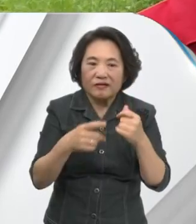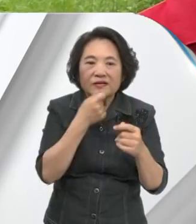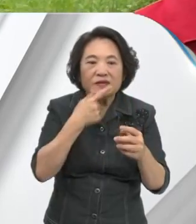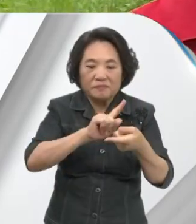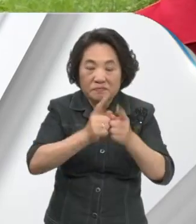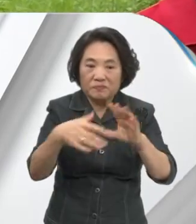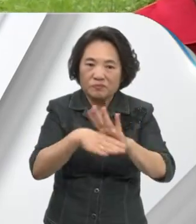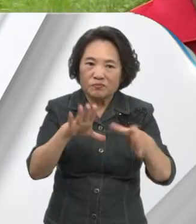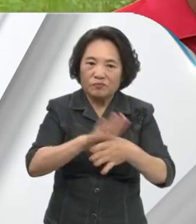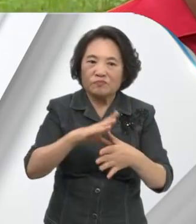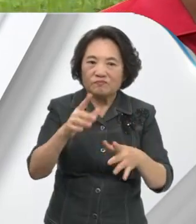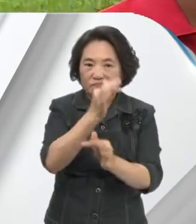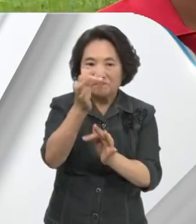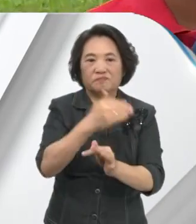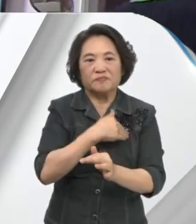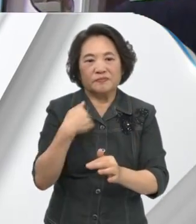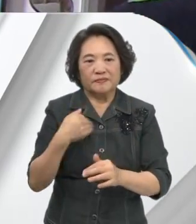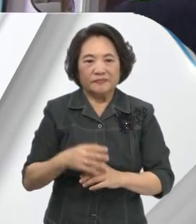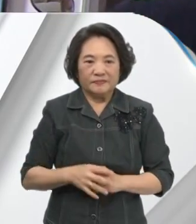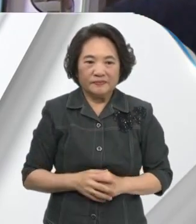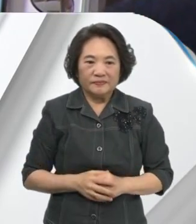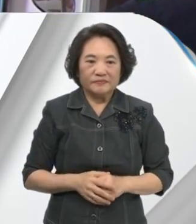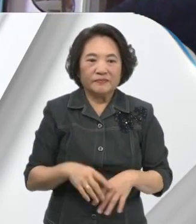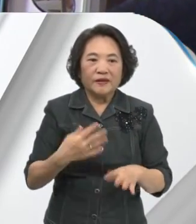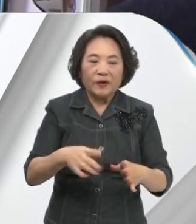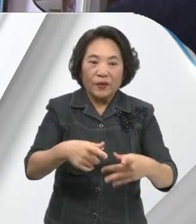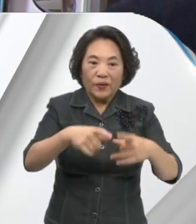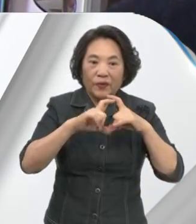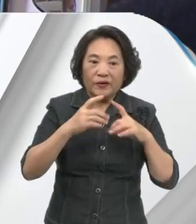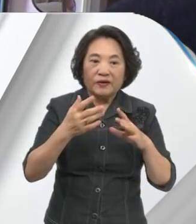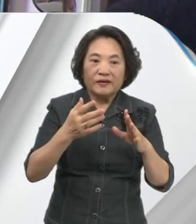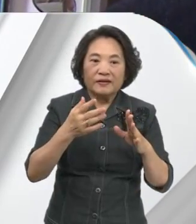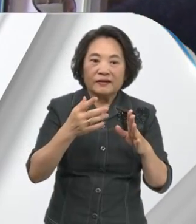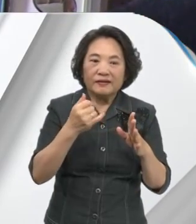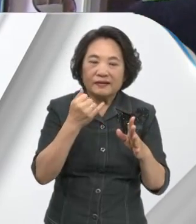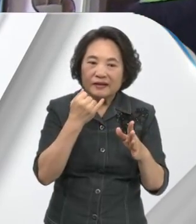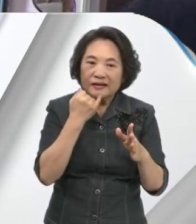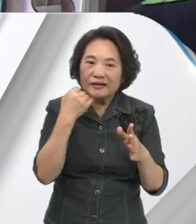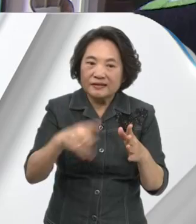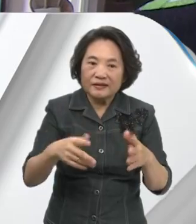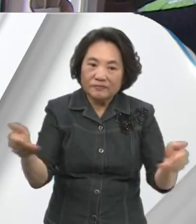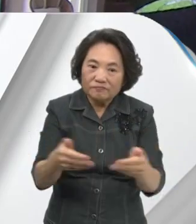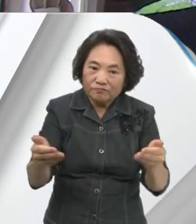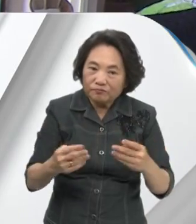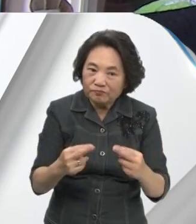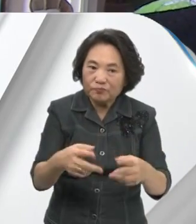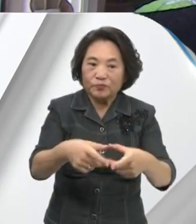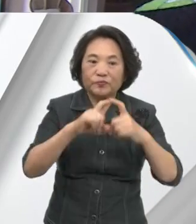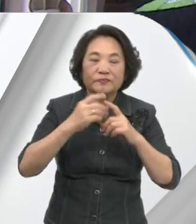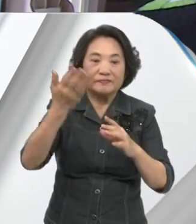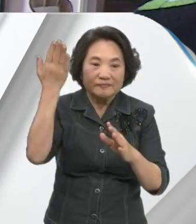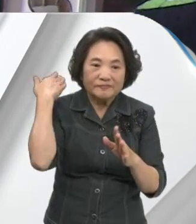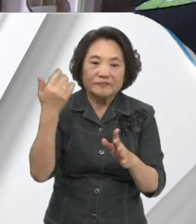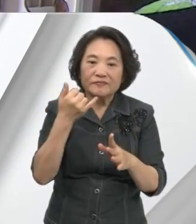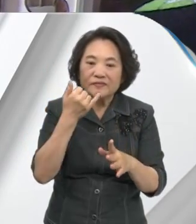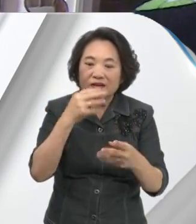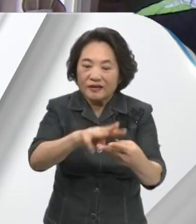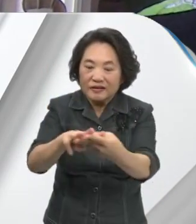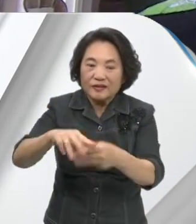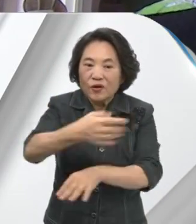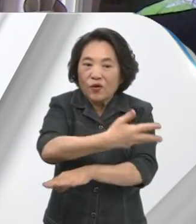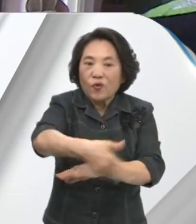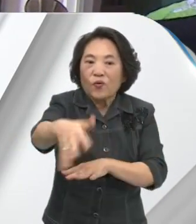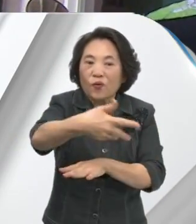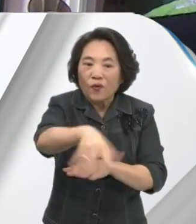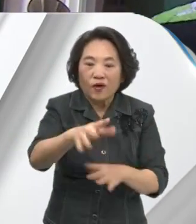化工厂。 恢复期除了讲总起来啊，恢复期原来